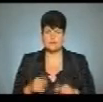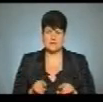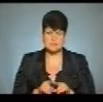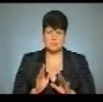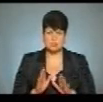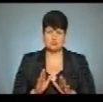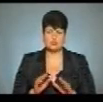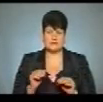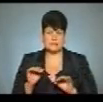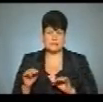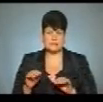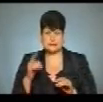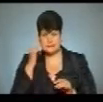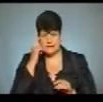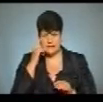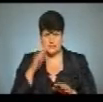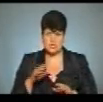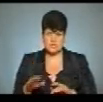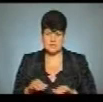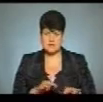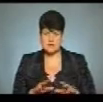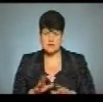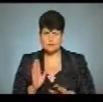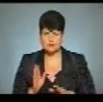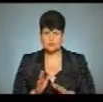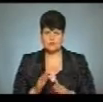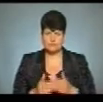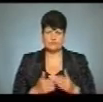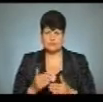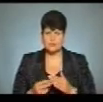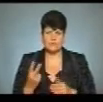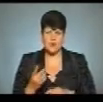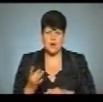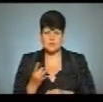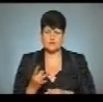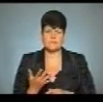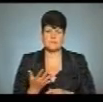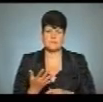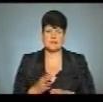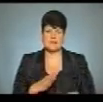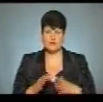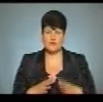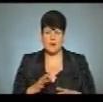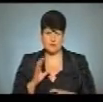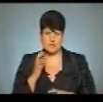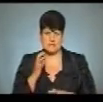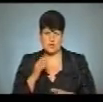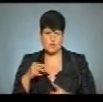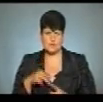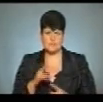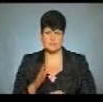будуть тактичні заняття. От, вже хлопці будуть входити в такий ритм дворазових тренувань, що будуть вже такі серйозні